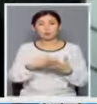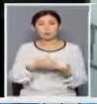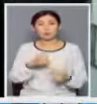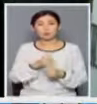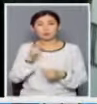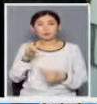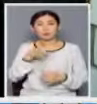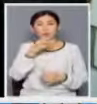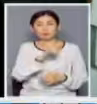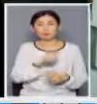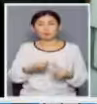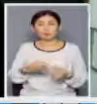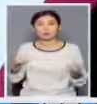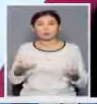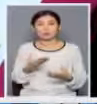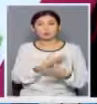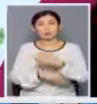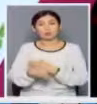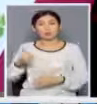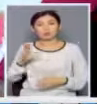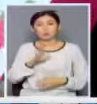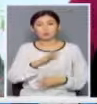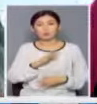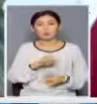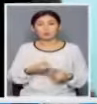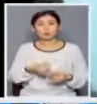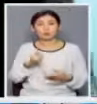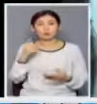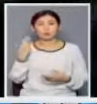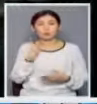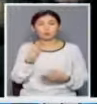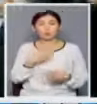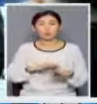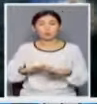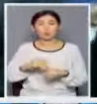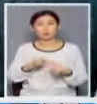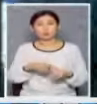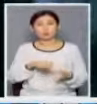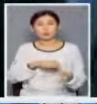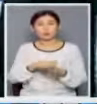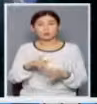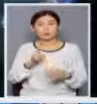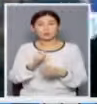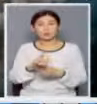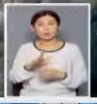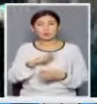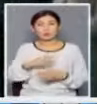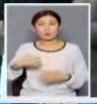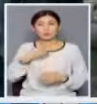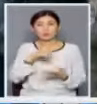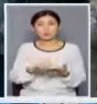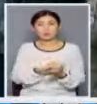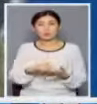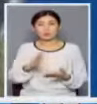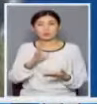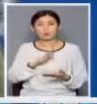глава государства отметил, что забота о людях с ограниченными возможностями – это долг общества. В целях выполнения задач, поставленных в важном документе,